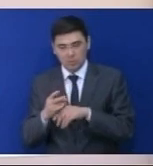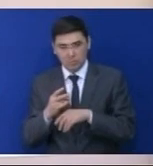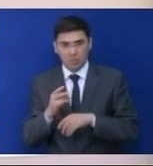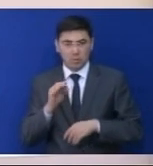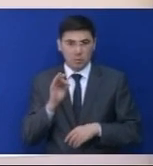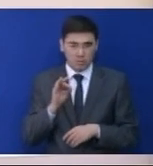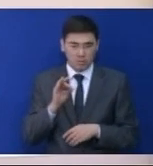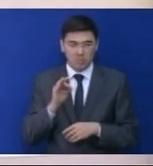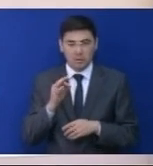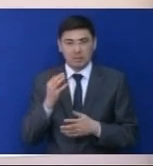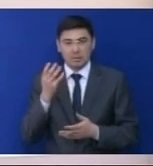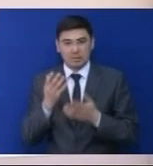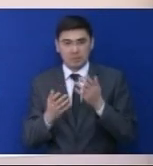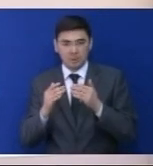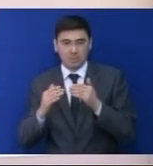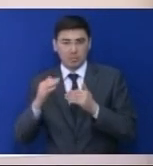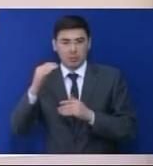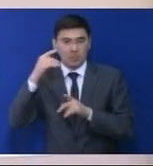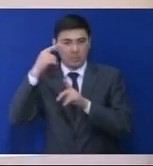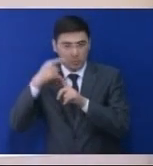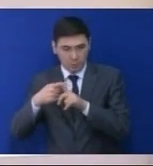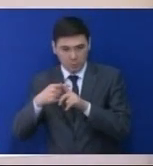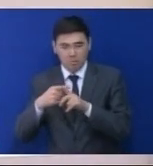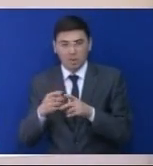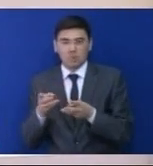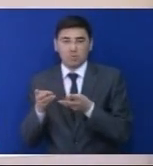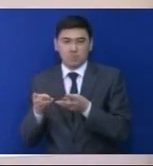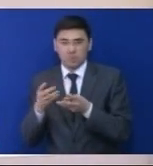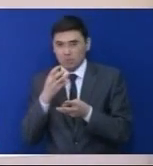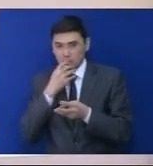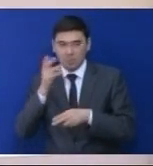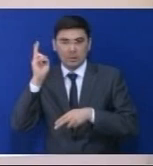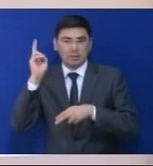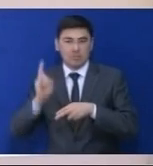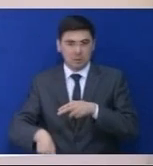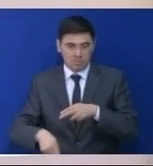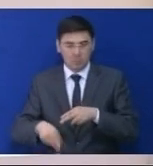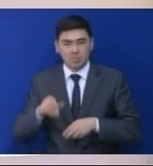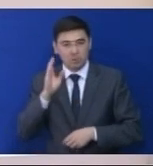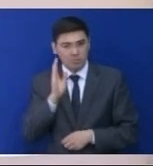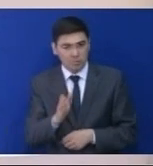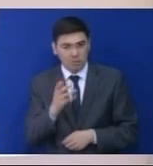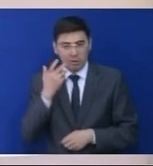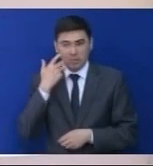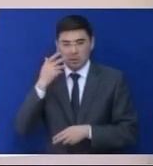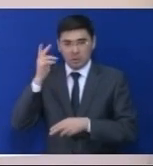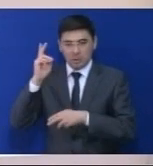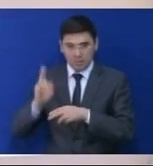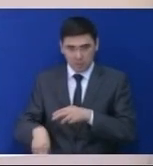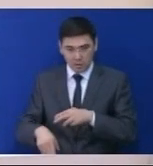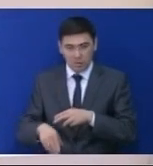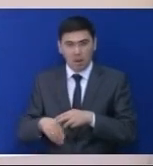градустан жоғарылағанда ғана өшірілмек. Қала әкімінің орынбасары Николай Ушаковтың айтуынша, жылу маусымы аяқталған уақытта ыстық су